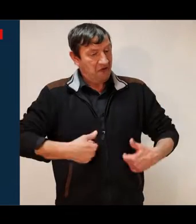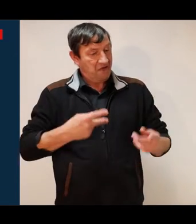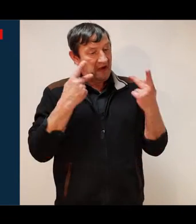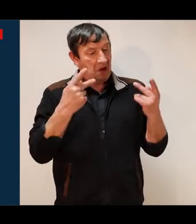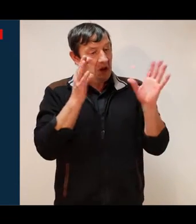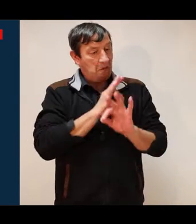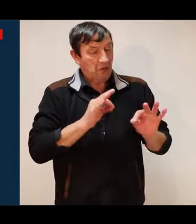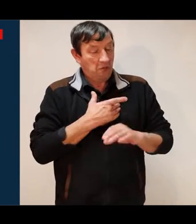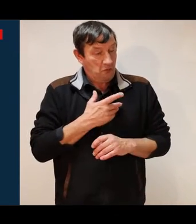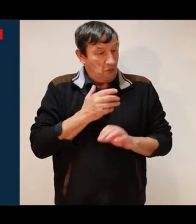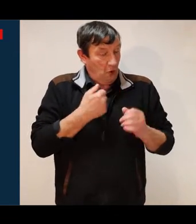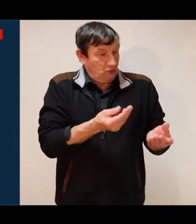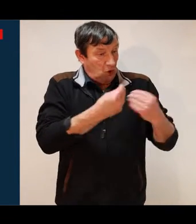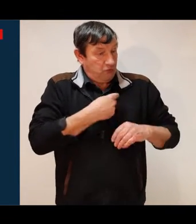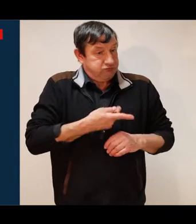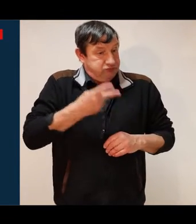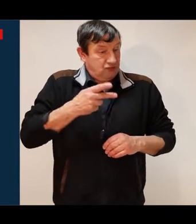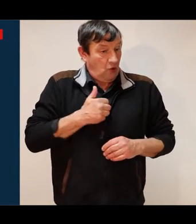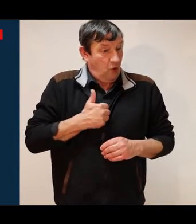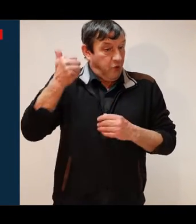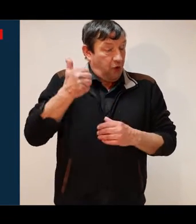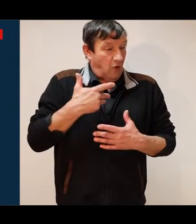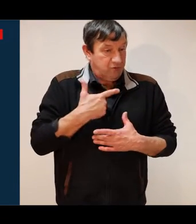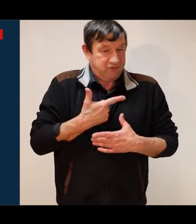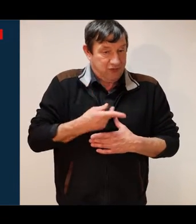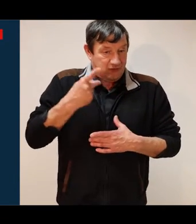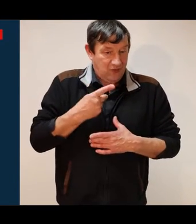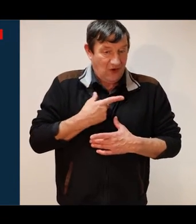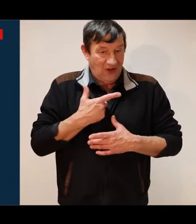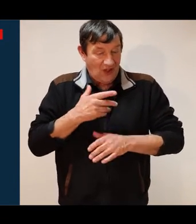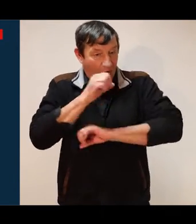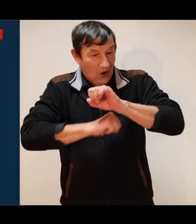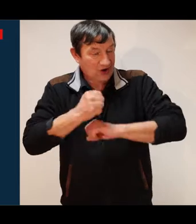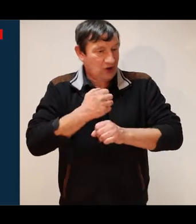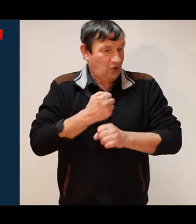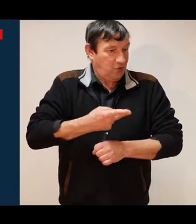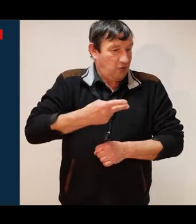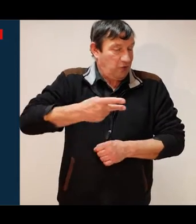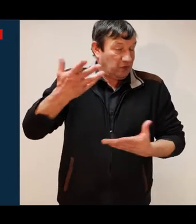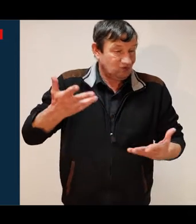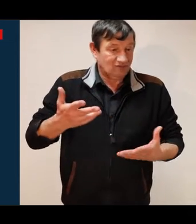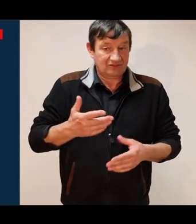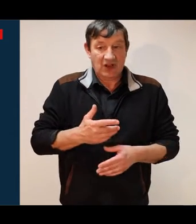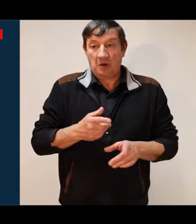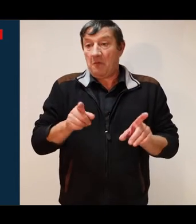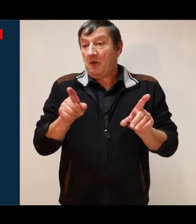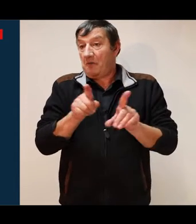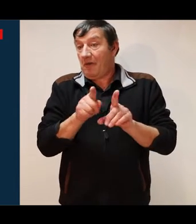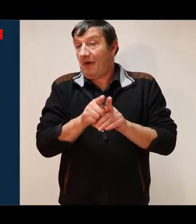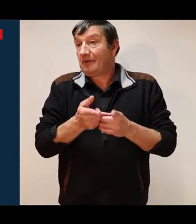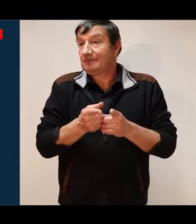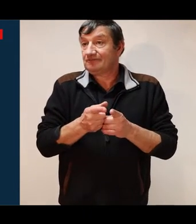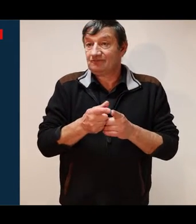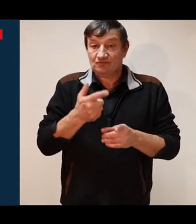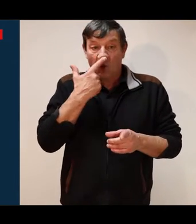valeur, que je pourrais avoir plus d'autonomie, plus peut-être d'impact, d'effet sur mon organisation, mais également quand j'ai